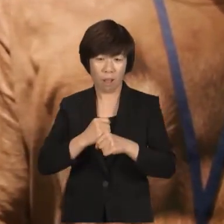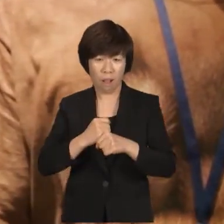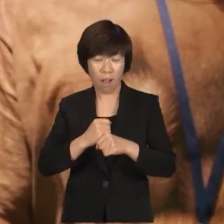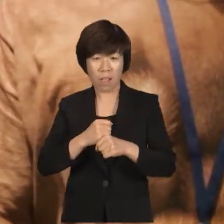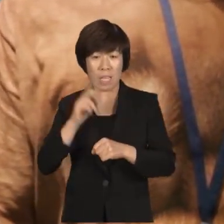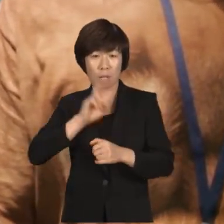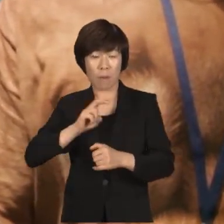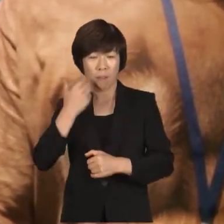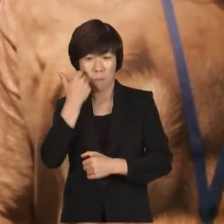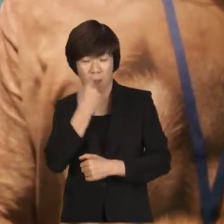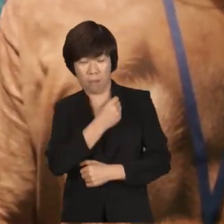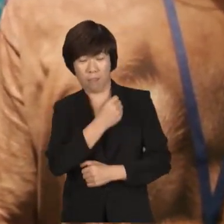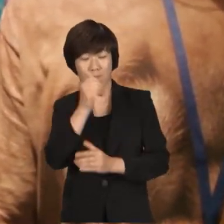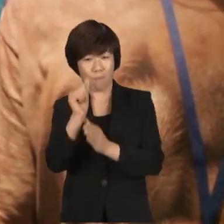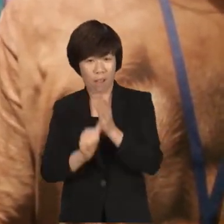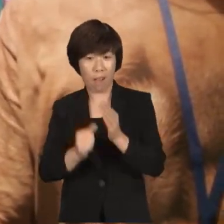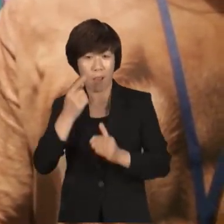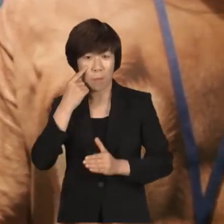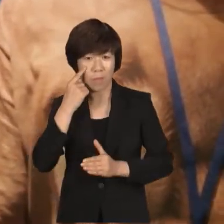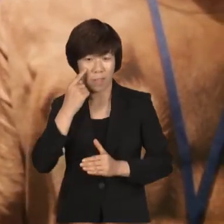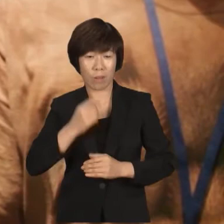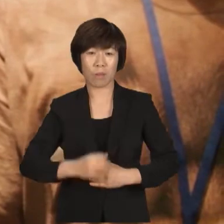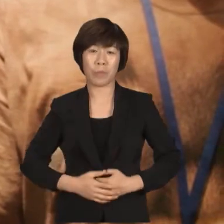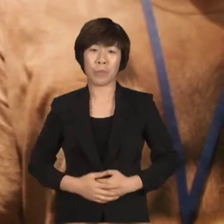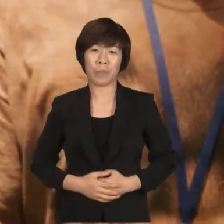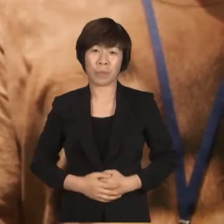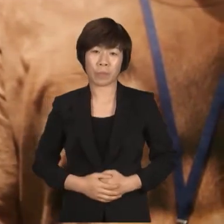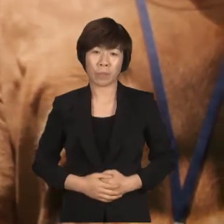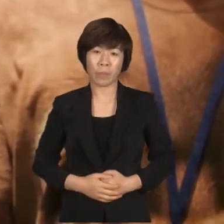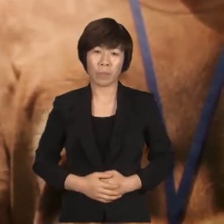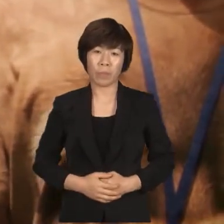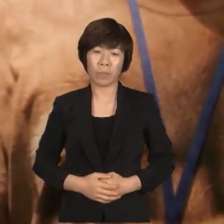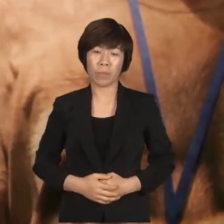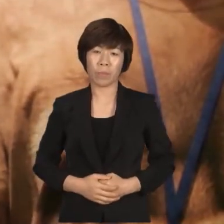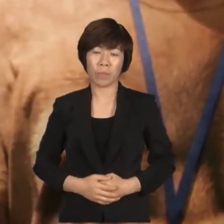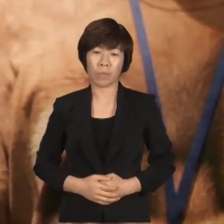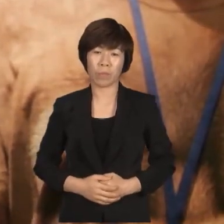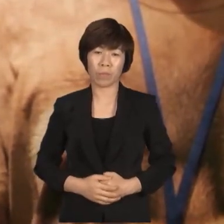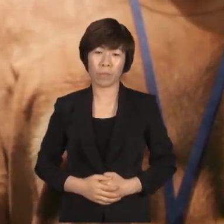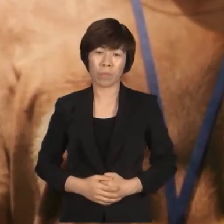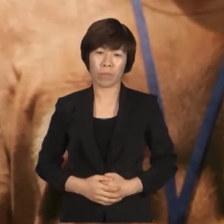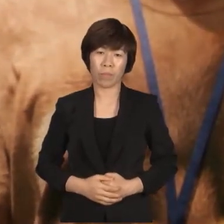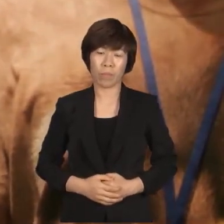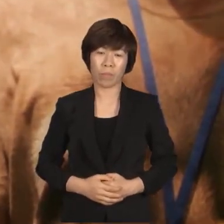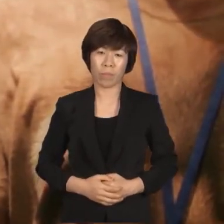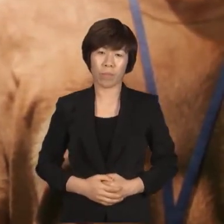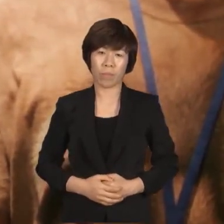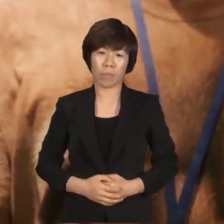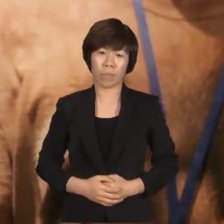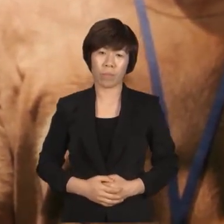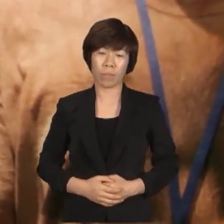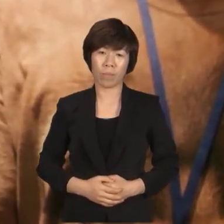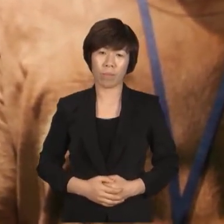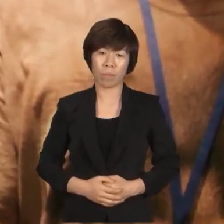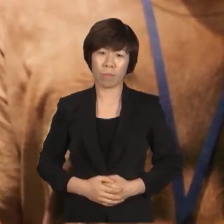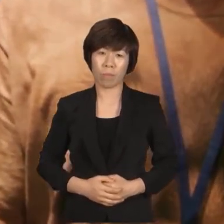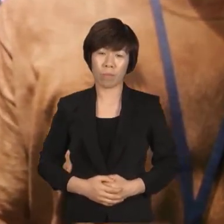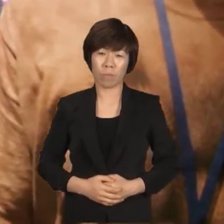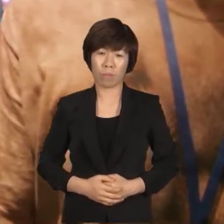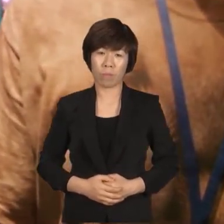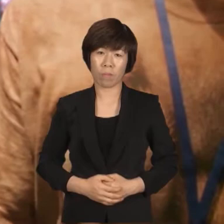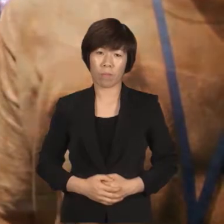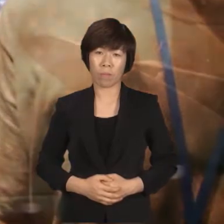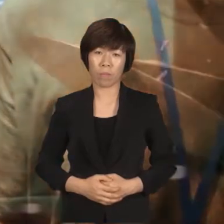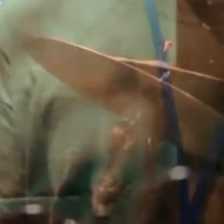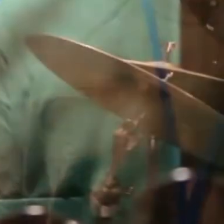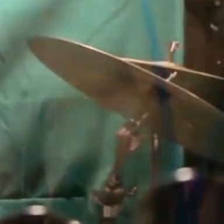열린다고 하니까요. 꼭 한번 참여하셔서 이 재즈의 매력 속에 푹 빠져보시길 바랍니다. 이상 재즈 페스티벌 현장에서